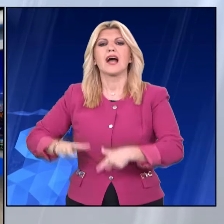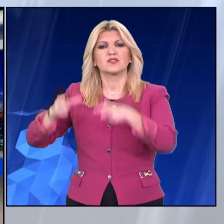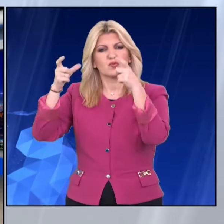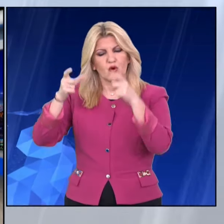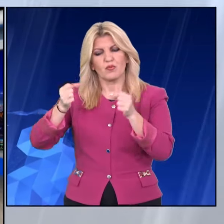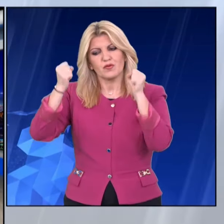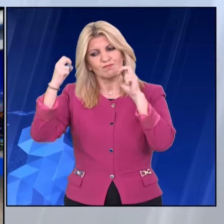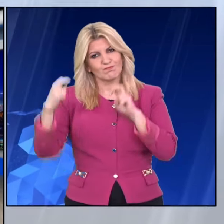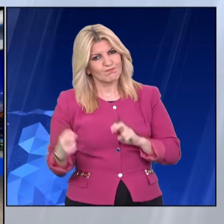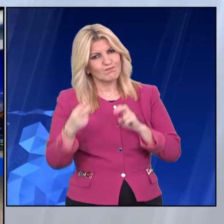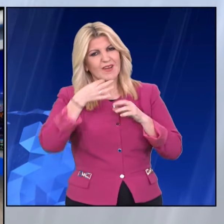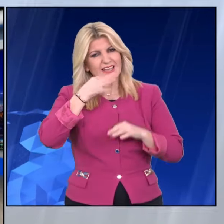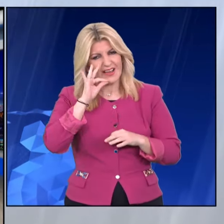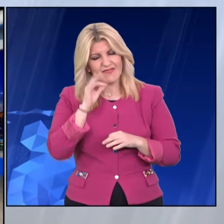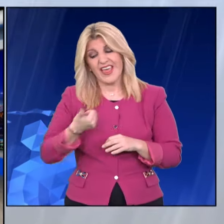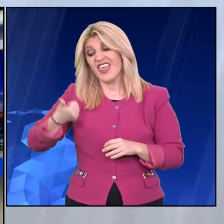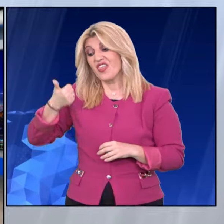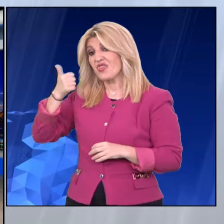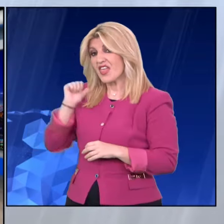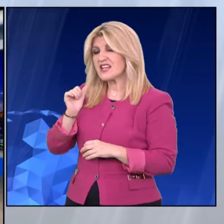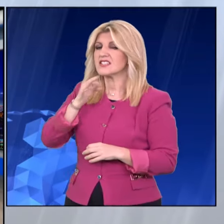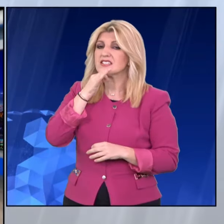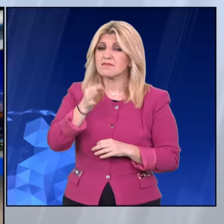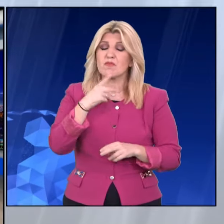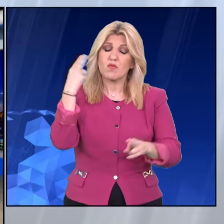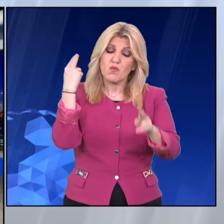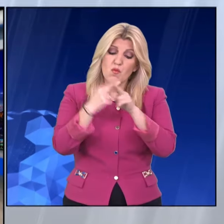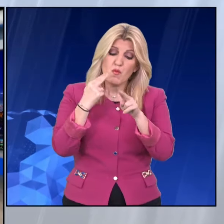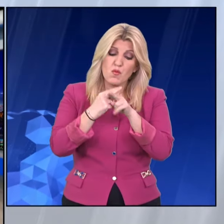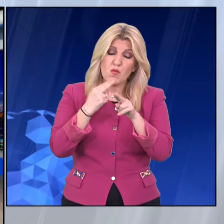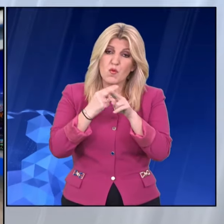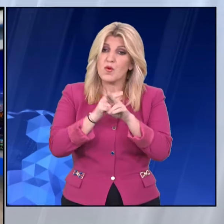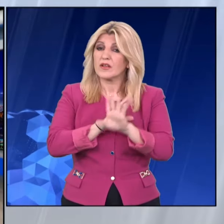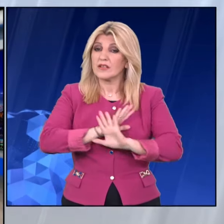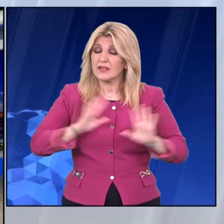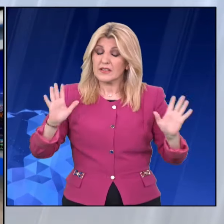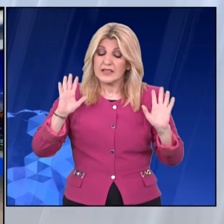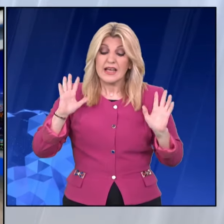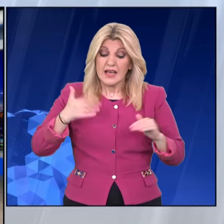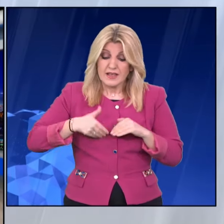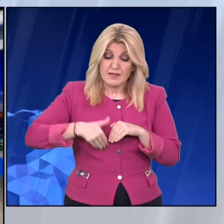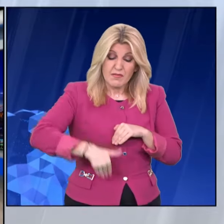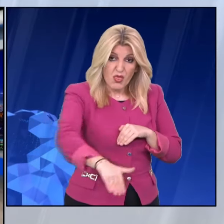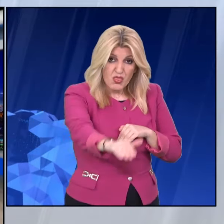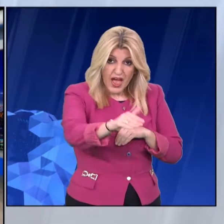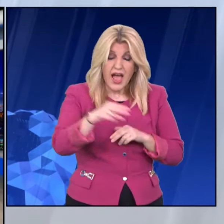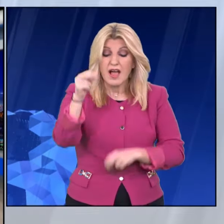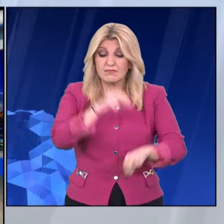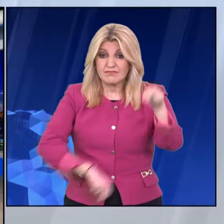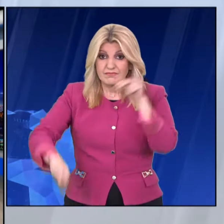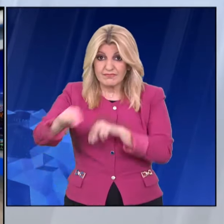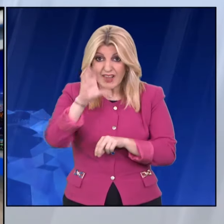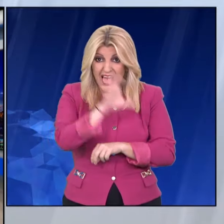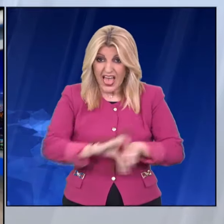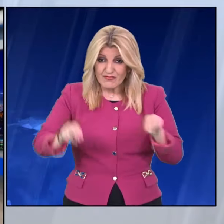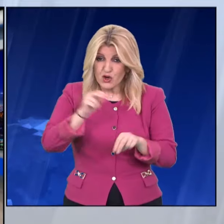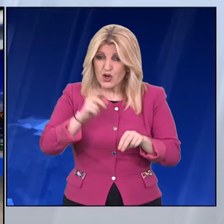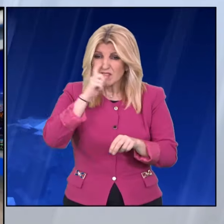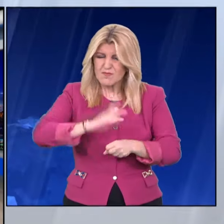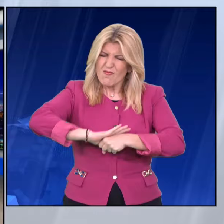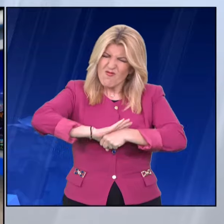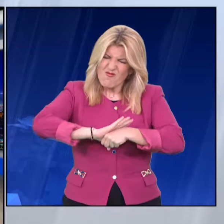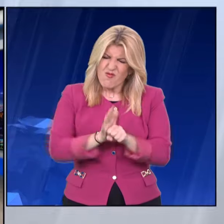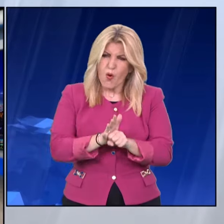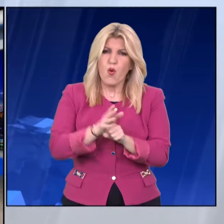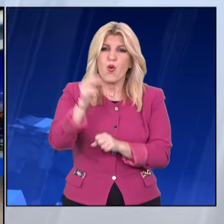ΔΑΠ τόνισε ότι η κάλπη των ευρωεκλογών είναι πάλι άδεια και ζήτησε να γεμίσει με ψηφοδέλτια της Νέας Δημοκρατίας. Να ακούσουμε ένα απόσπασμα από όσα